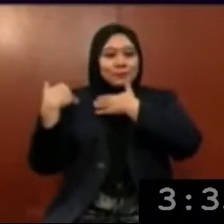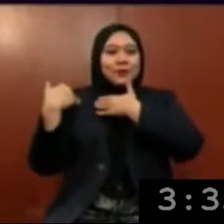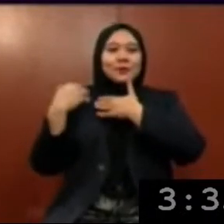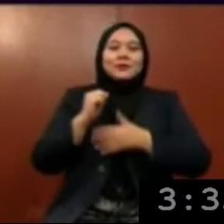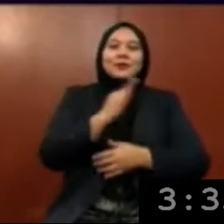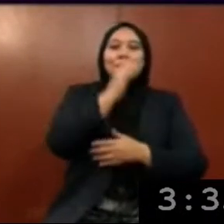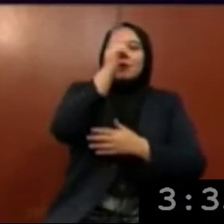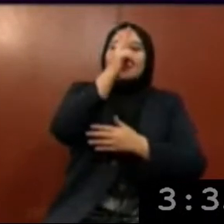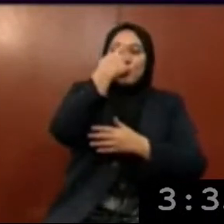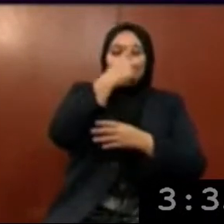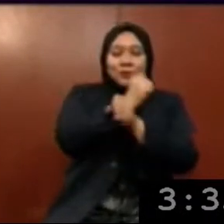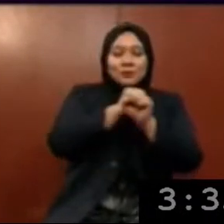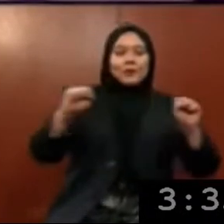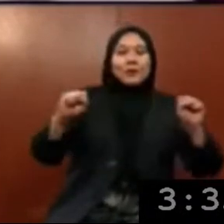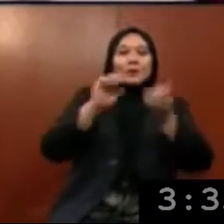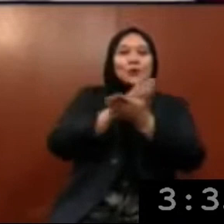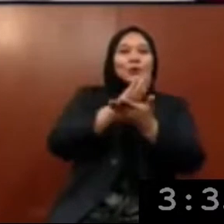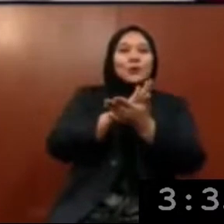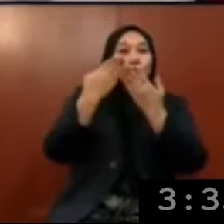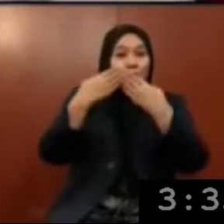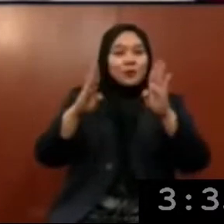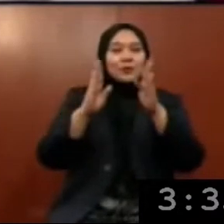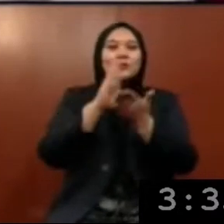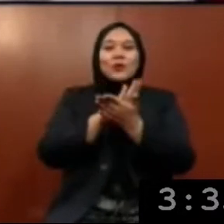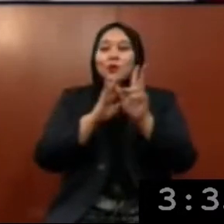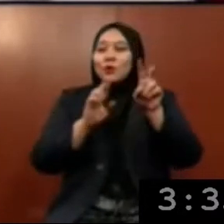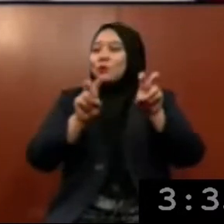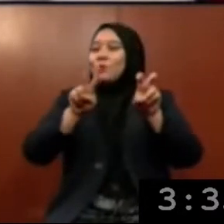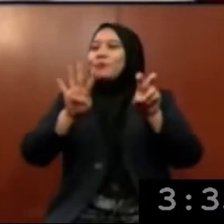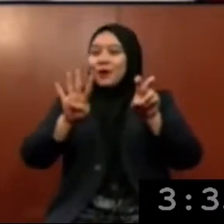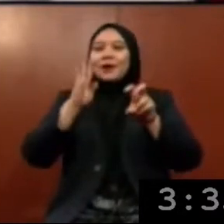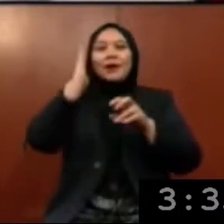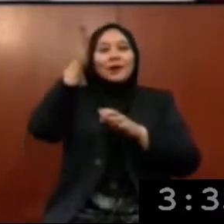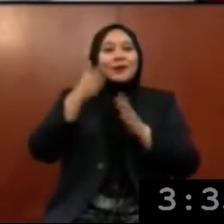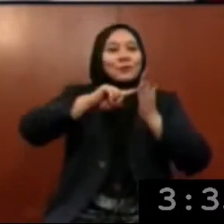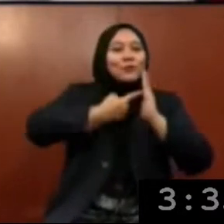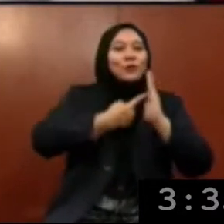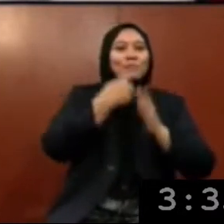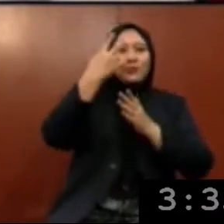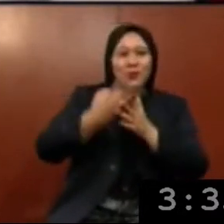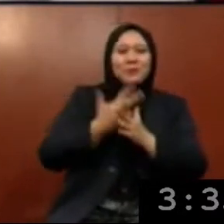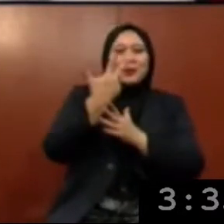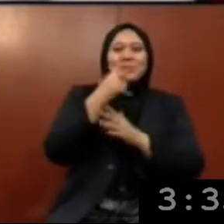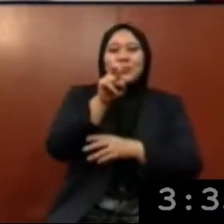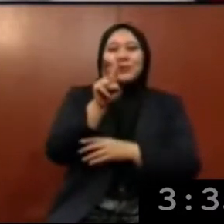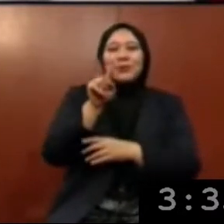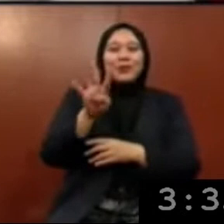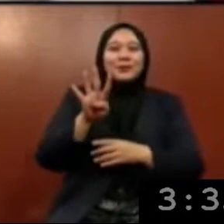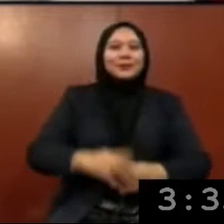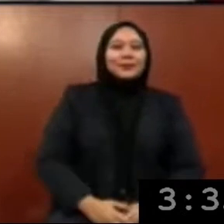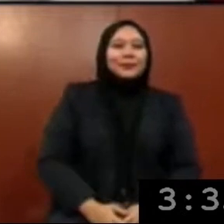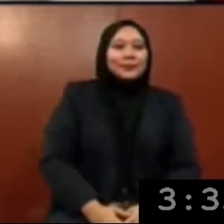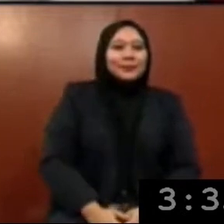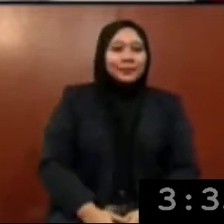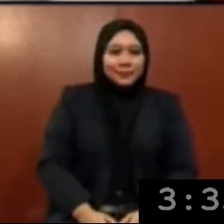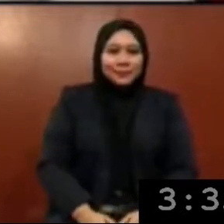Sempena persiapan sesi persekolahan 2024 yang dijangka bermula pada bulan Mac 2024 pemberian